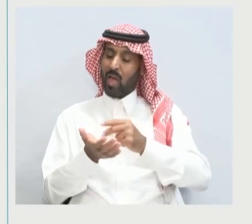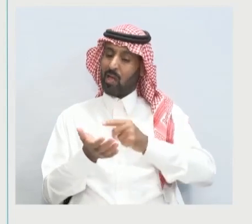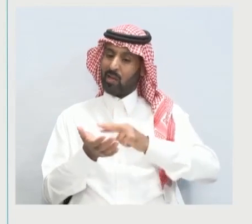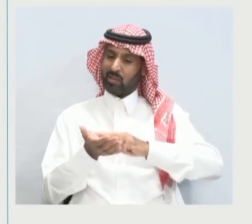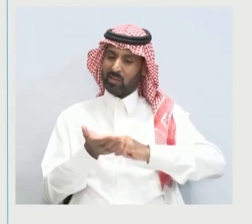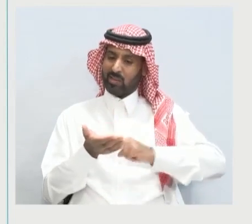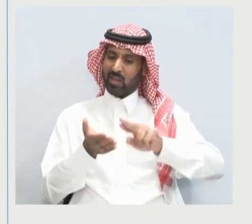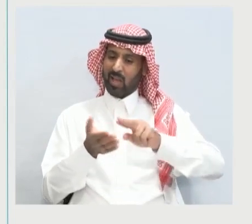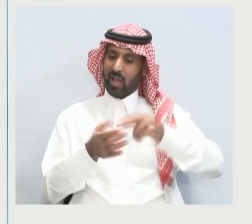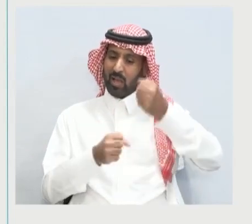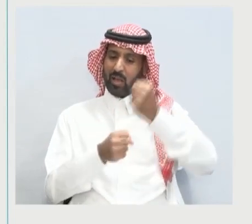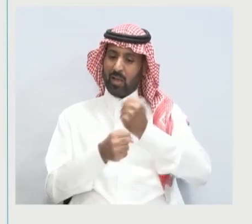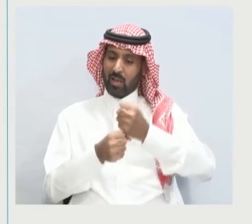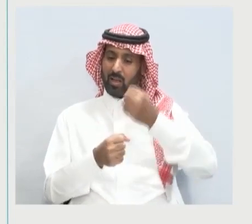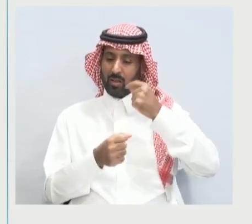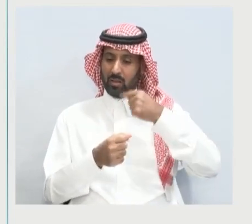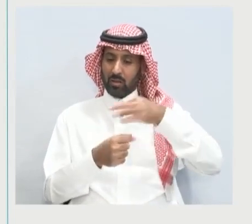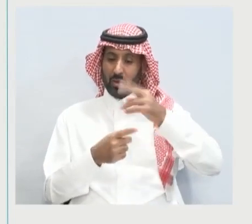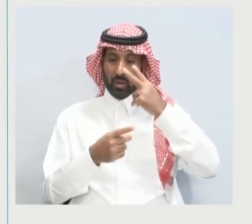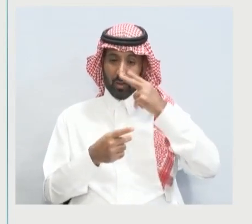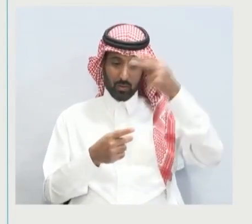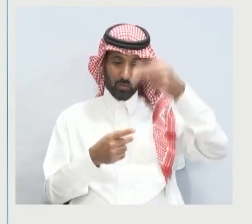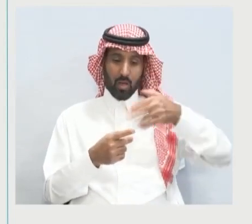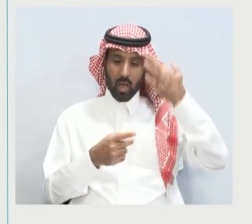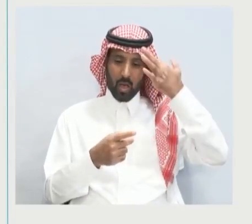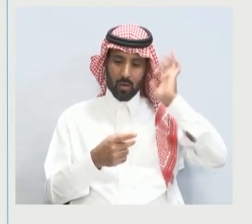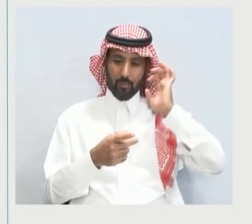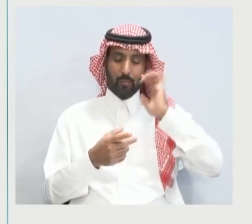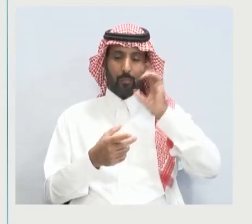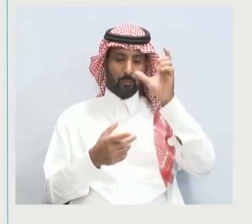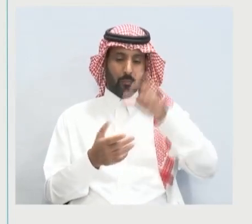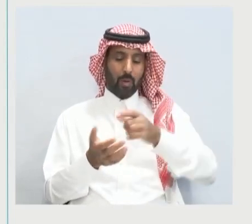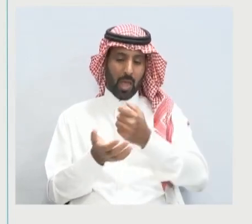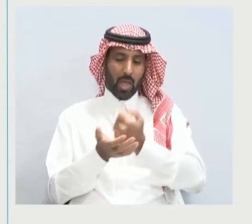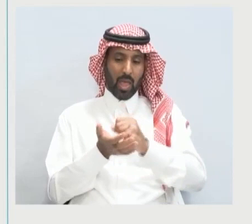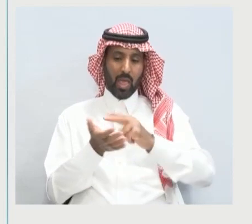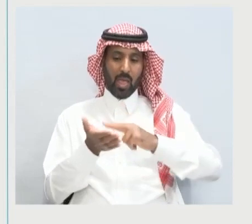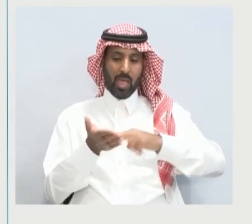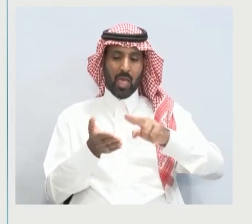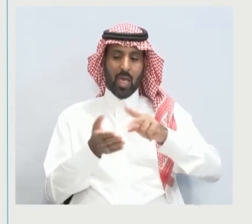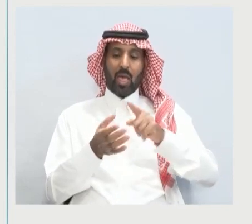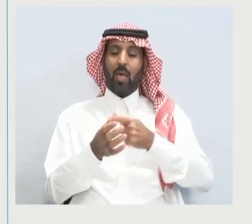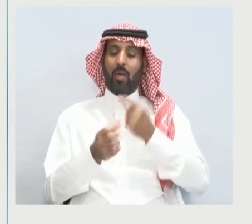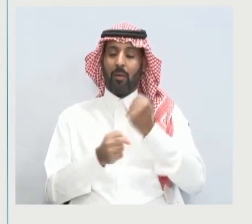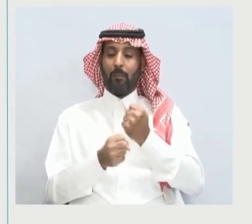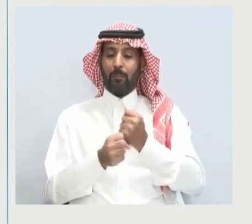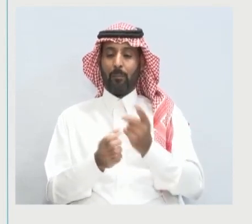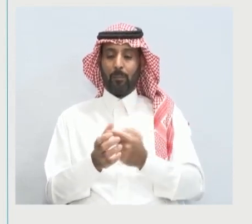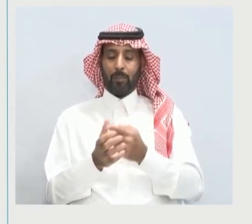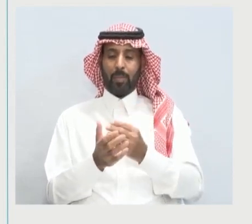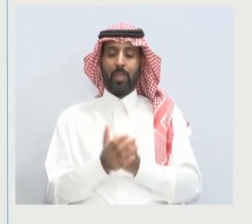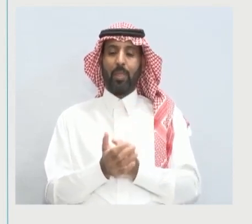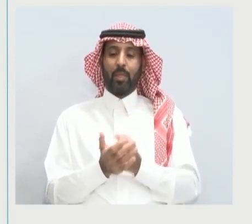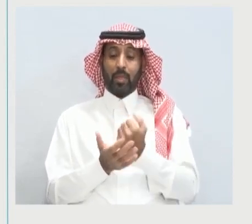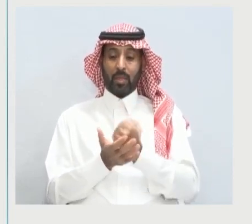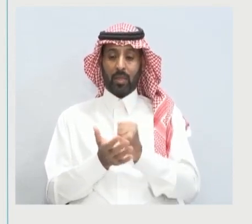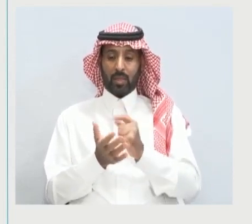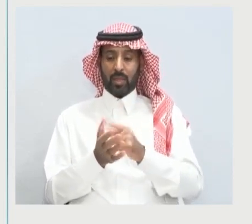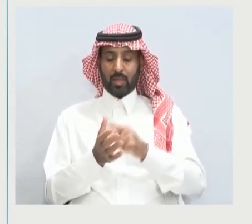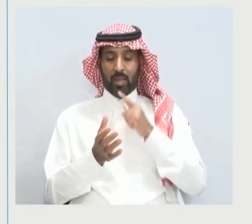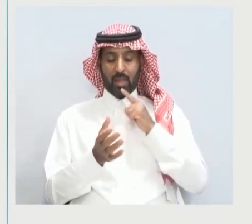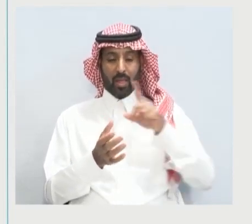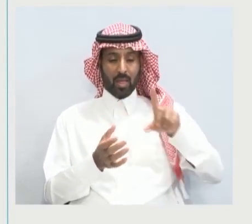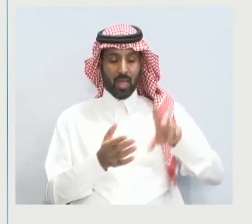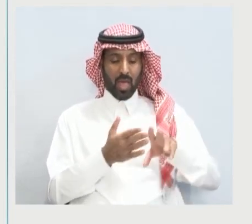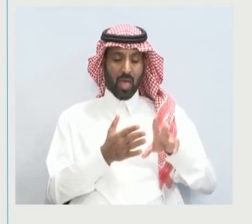ورقه العمل الموجوده في المصنف الخاص بك في ورقه العمل التي لا تريدها نضغط وزير